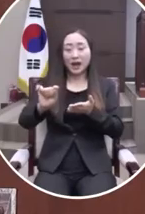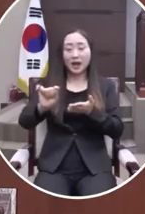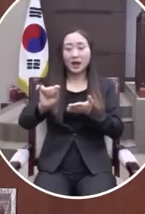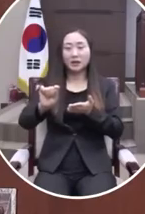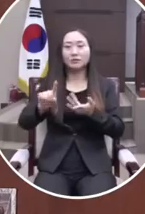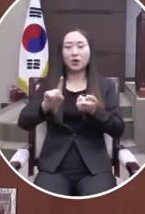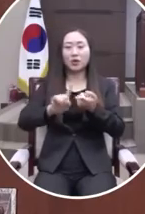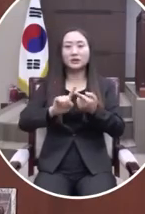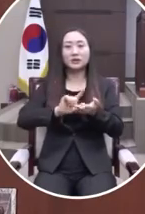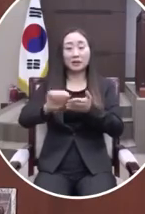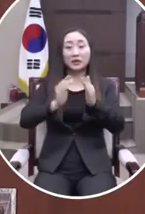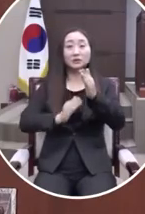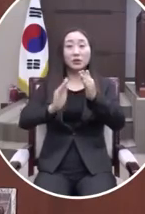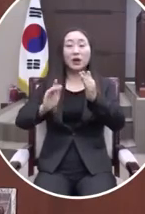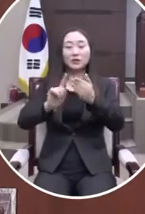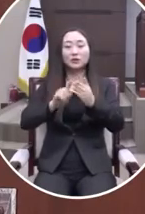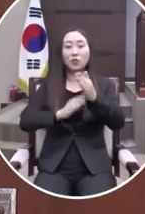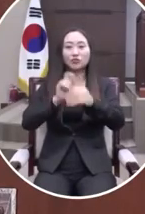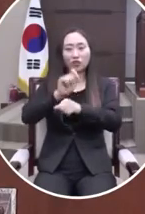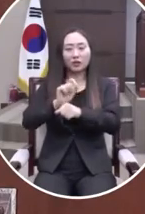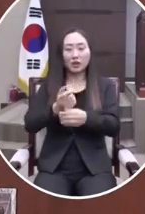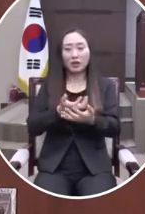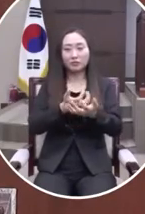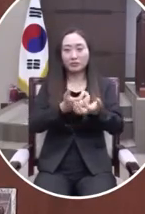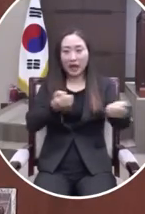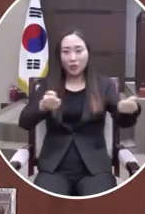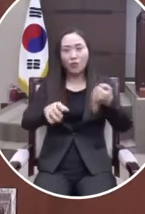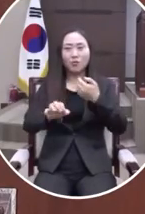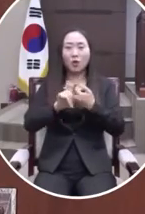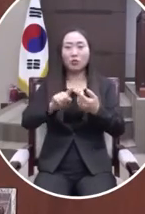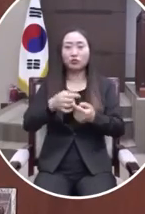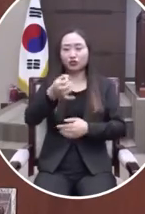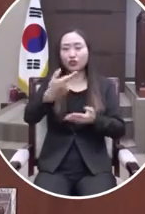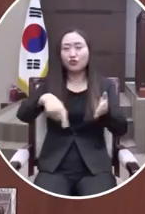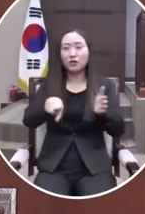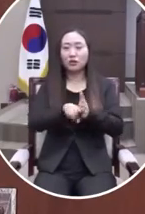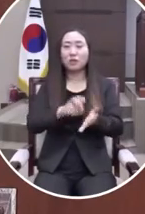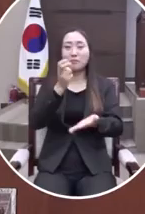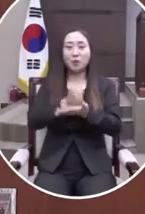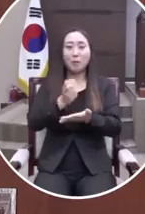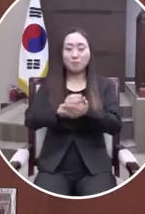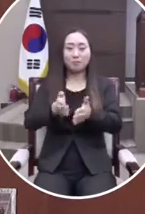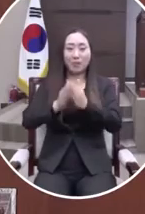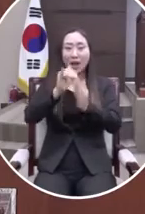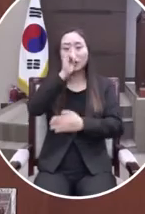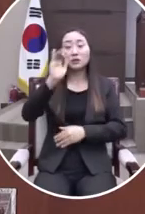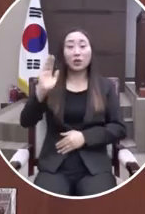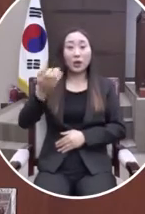주려면 근거를 구체적으로 명시한 조례를 별도 제정하거나